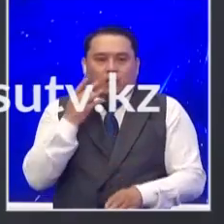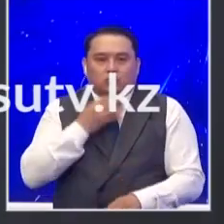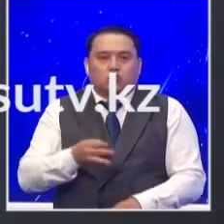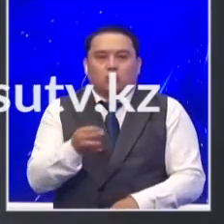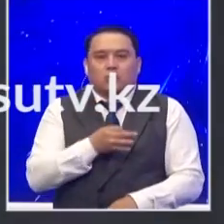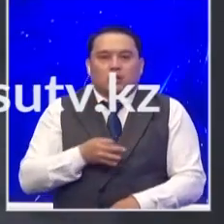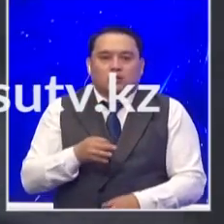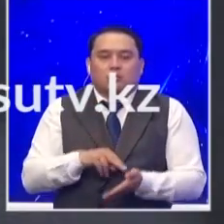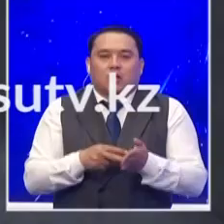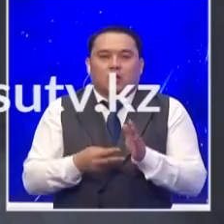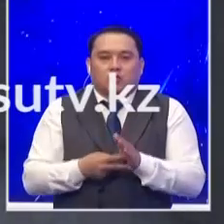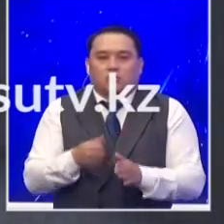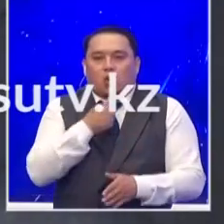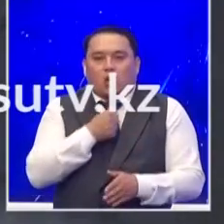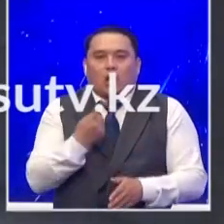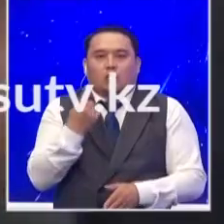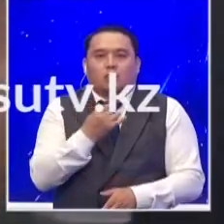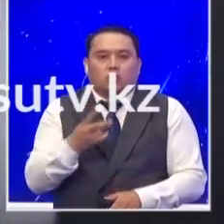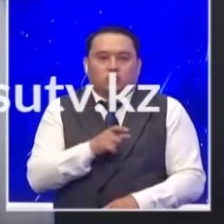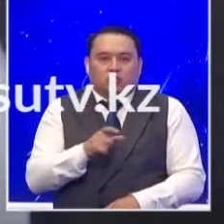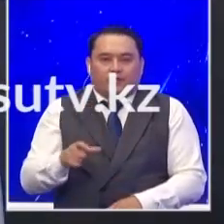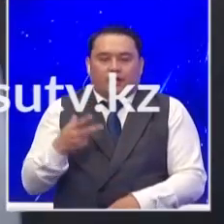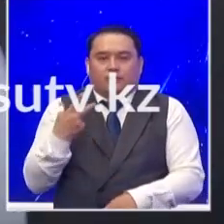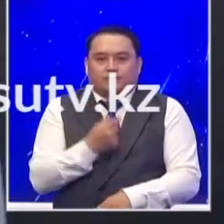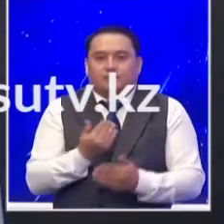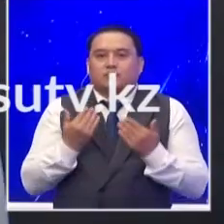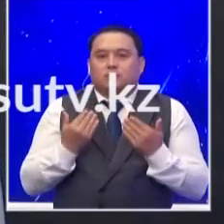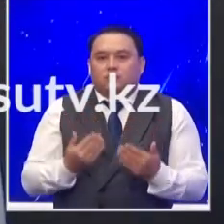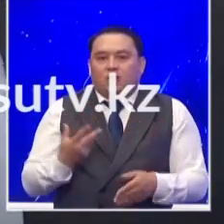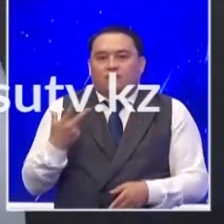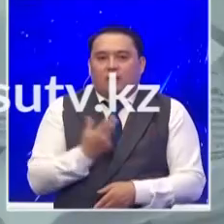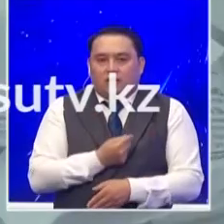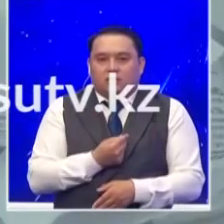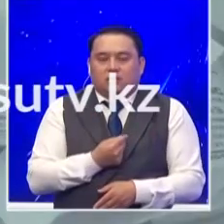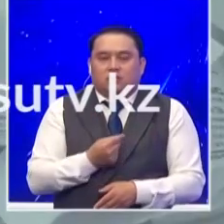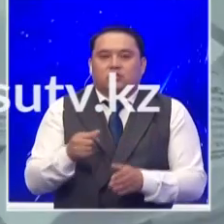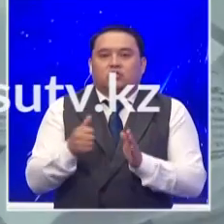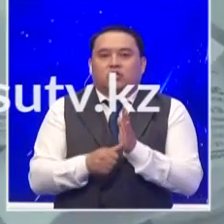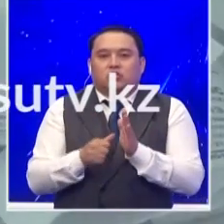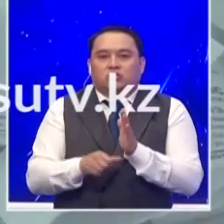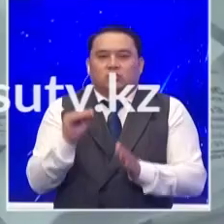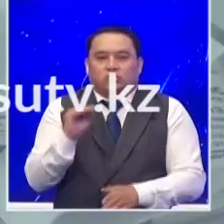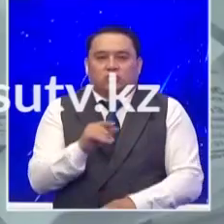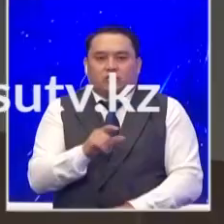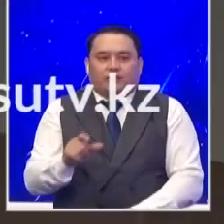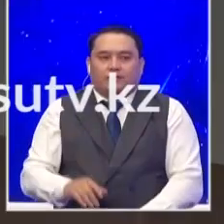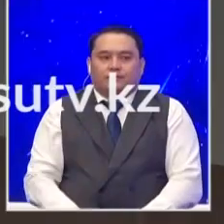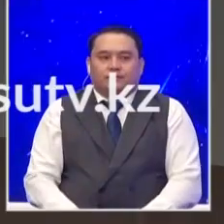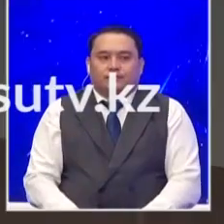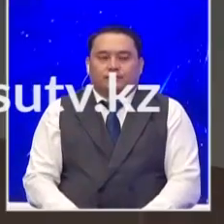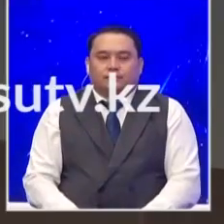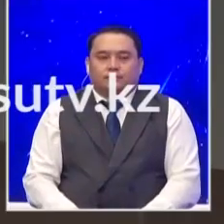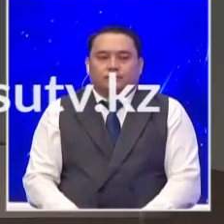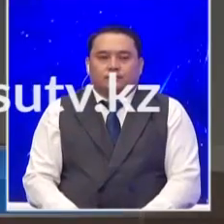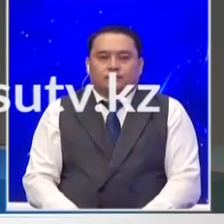Алматинской области планируется привить более 1 миллиона человек. В настоящее время вакцинировано около 60 тысяч граждан. Мы уже